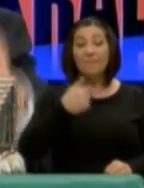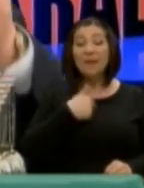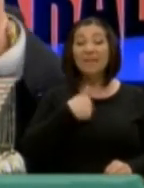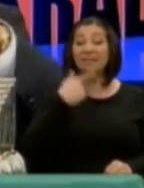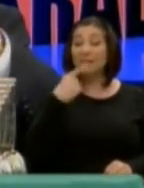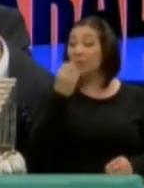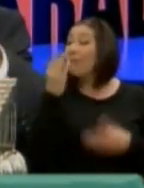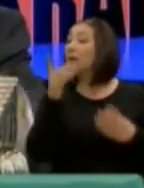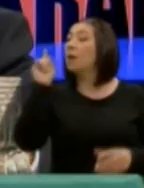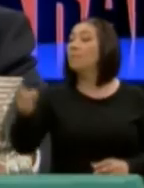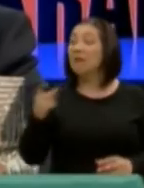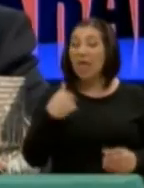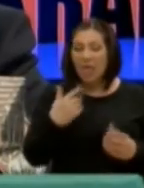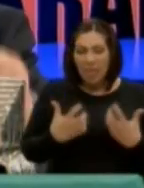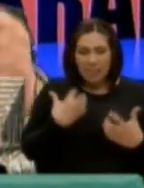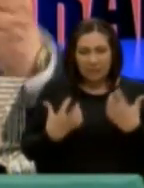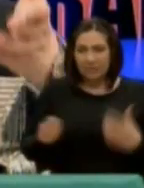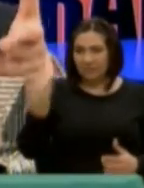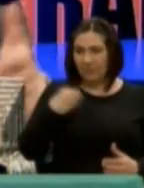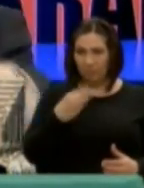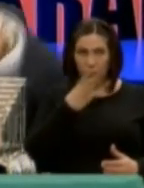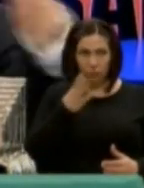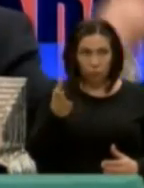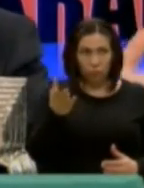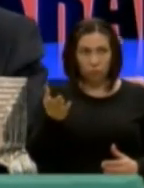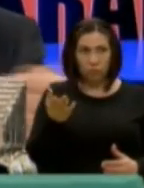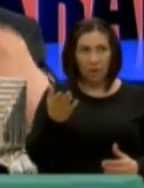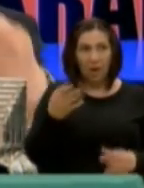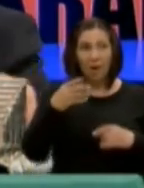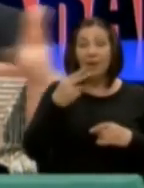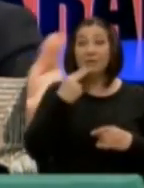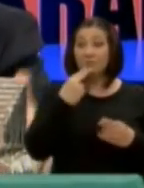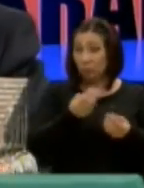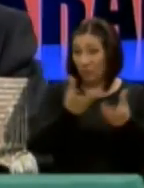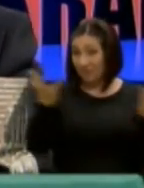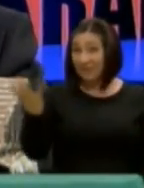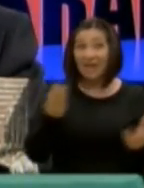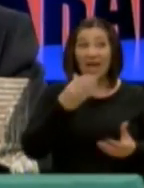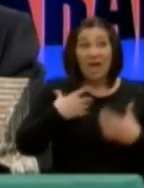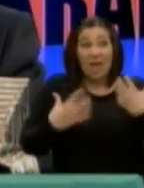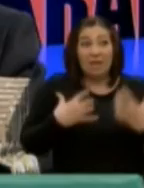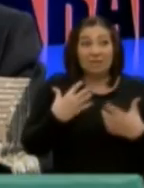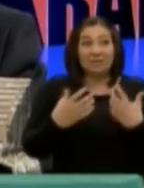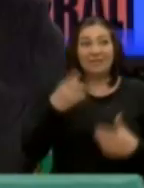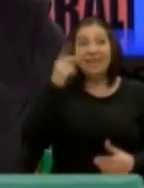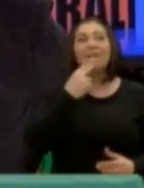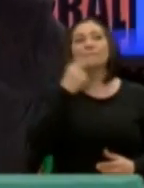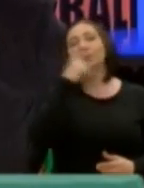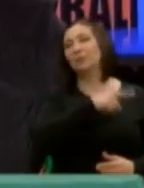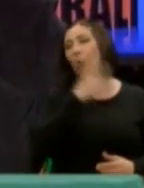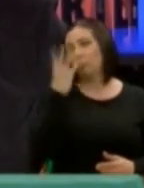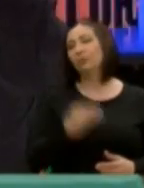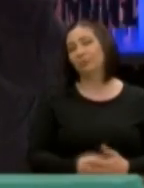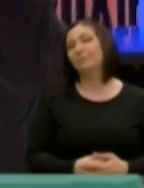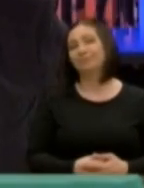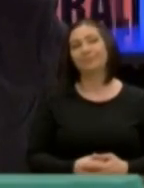dermiş enerji veren. Yani biliyorsunuz bu işleri. Haremde çoğaldıkça enerji veren yiyecek isterlermiş. İşte bu kadınlar yüzünden olmuş. Ben tabii, onu